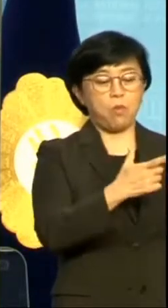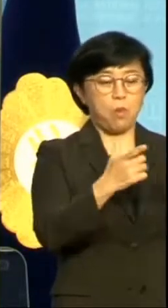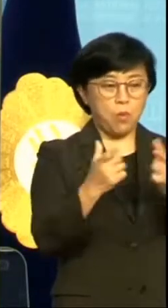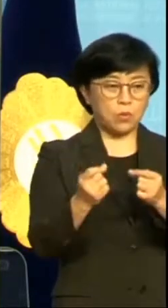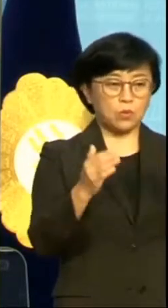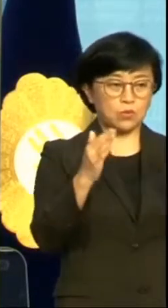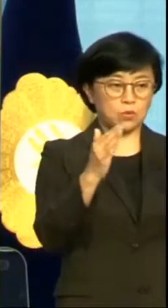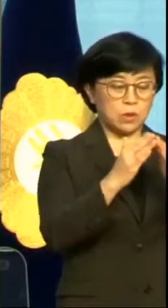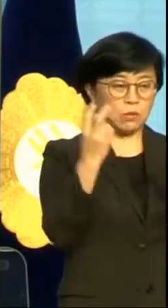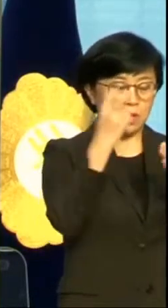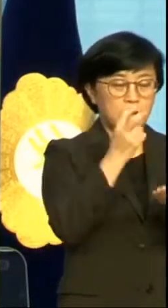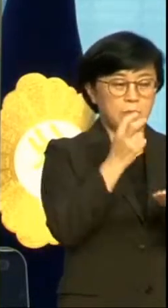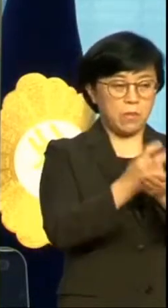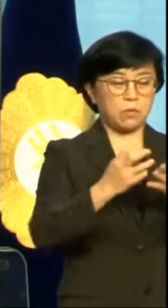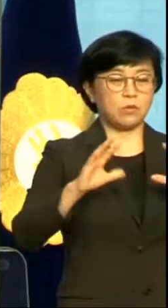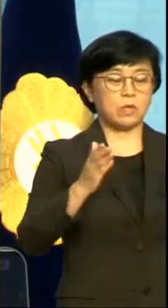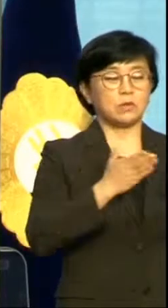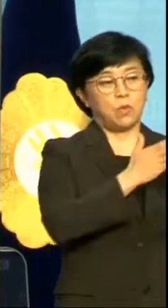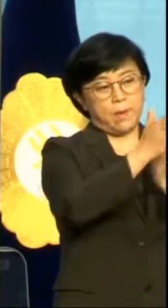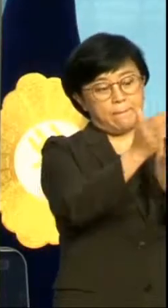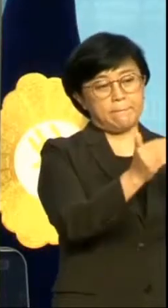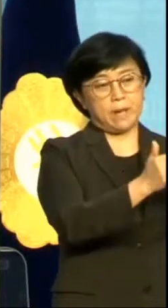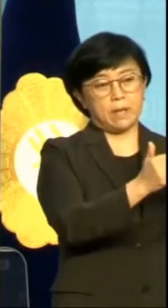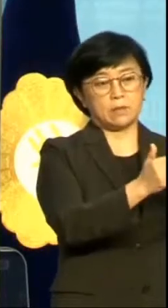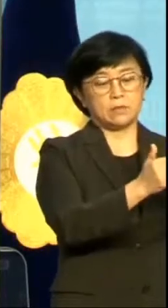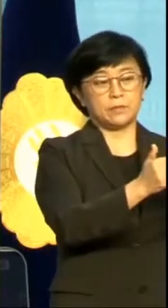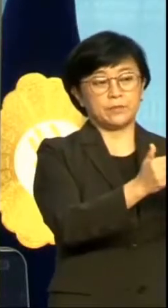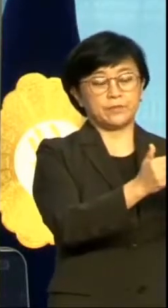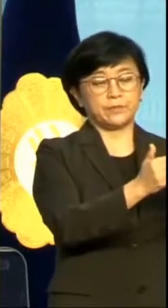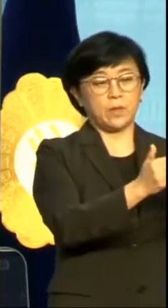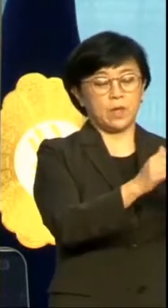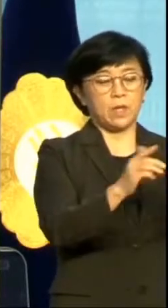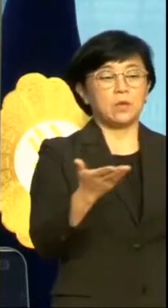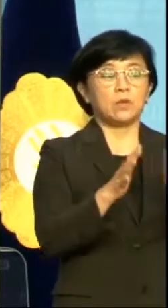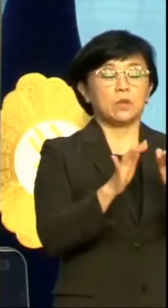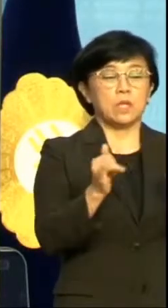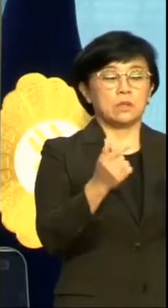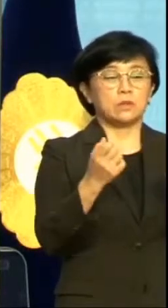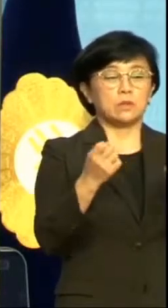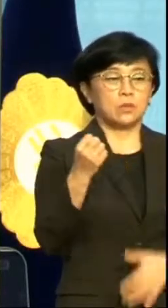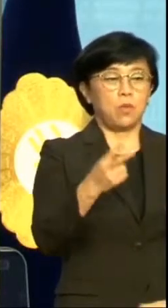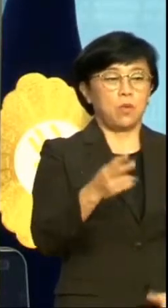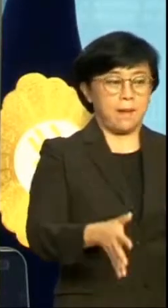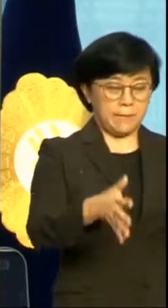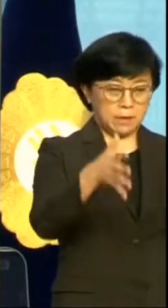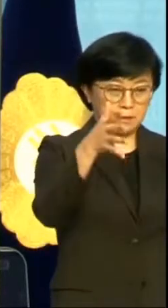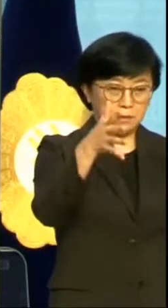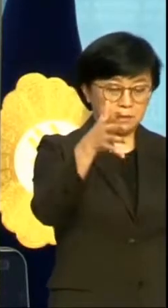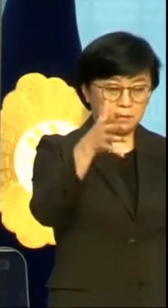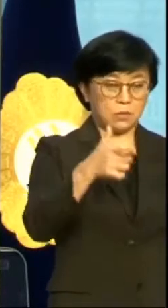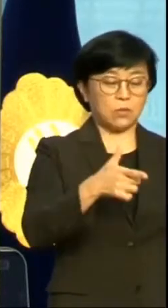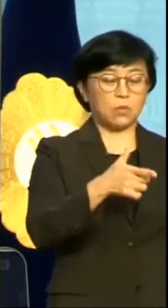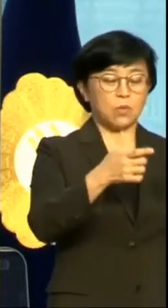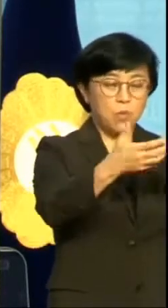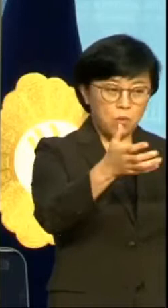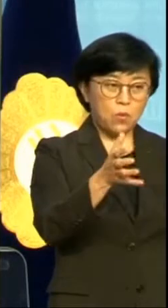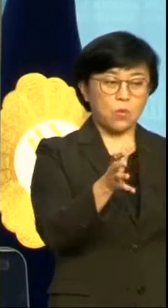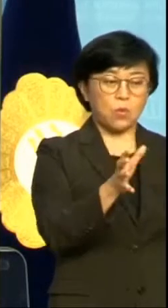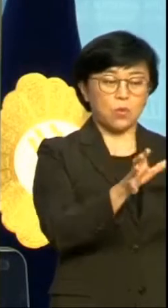법 이 국회 본회의를 통과했습니다 경비 노동자 를 비롯하여 아파트에서 공동체를